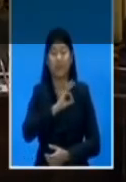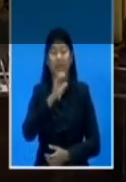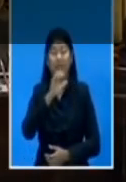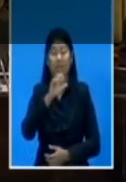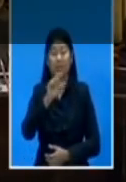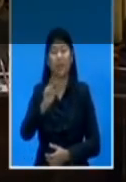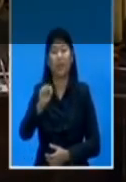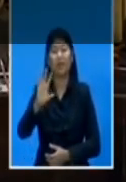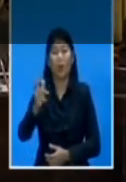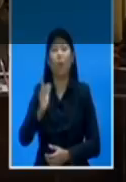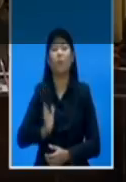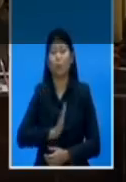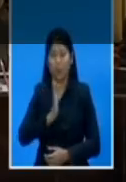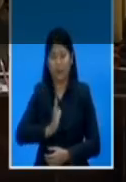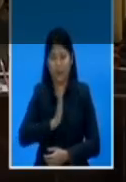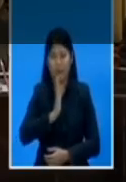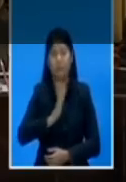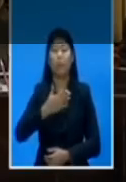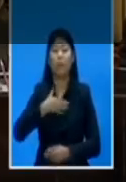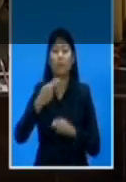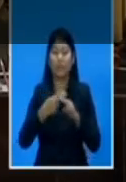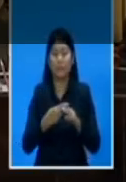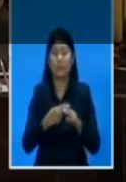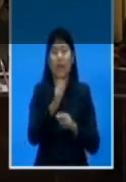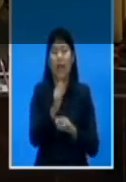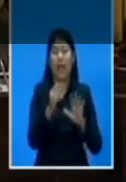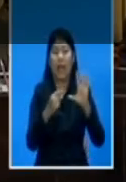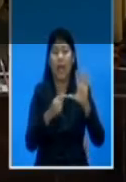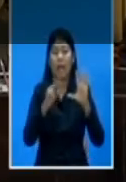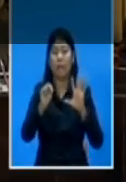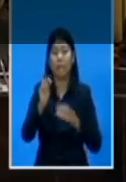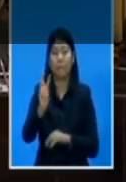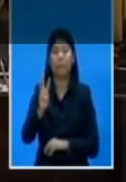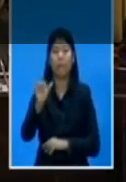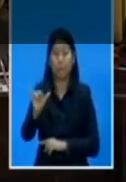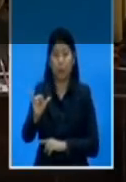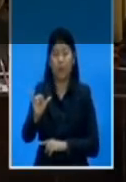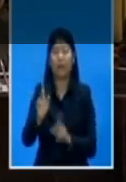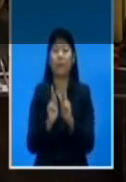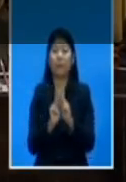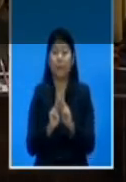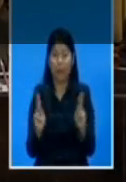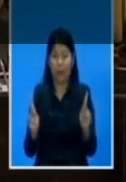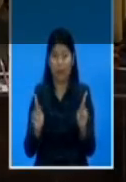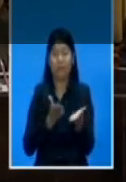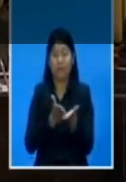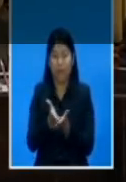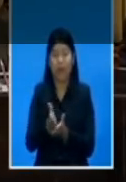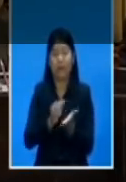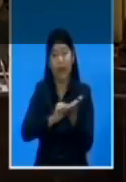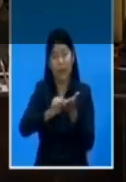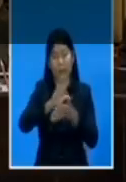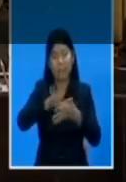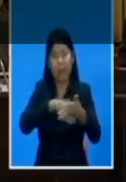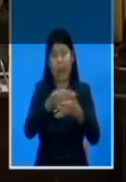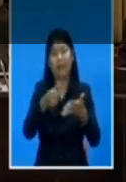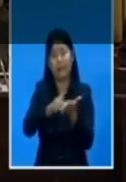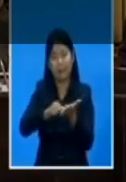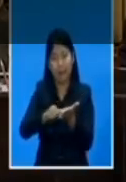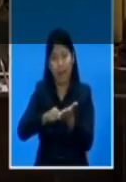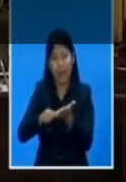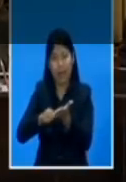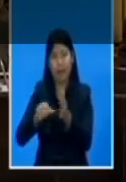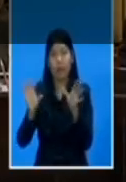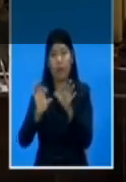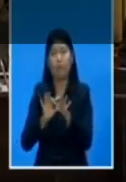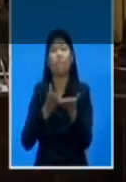รติกับผมพลตำรวจโทอํานวยนิมโนกรรมการปฏิรูปประเทศด้านกระบวน